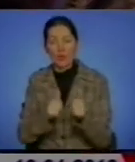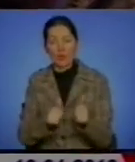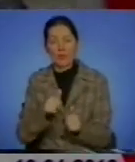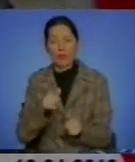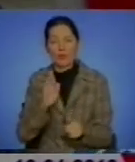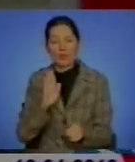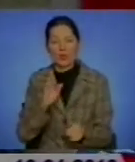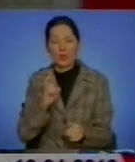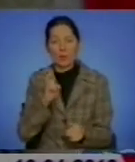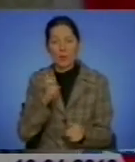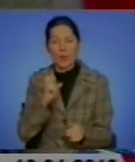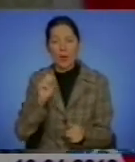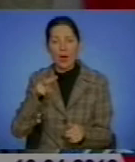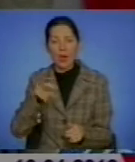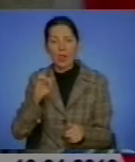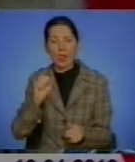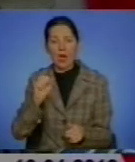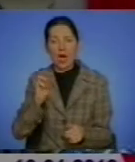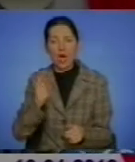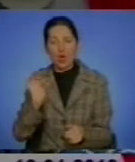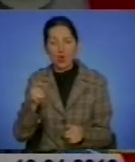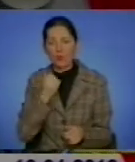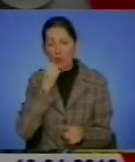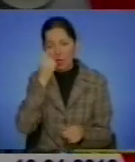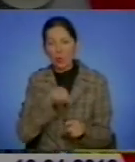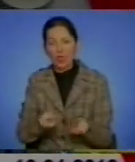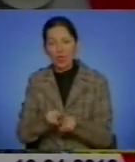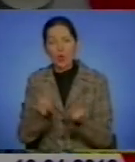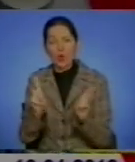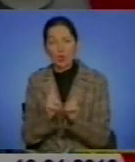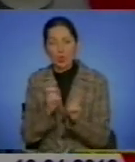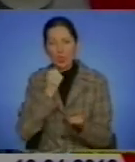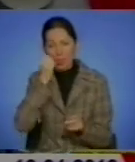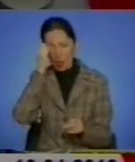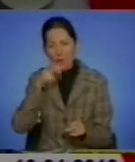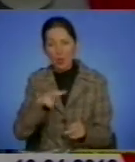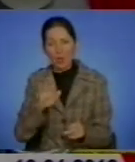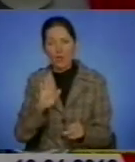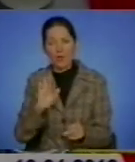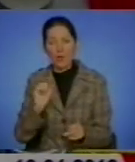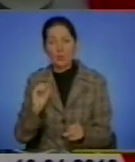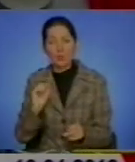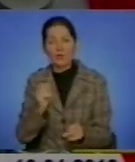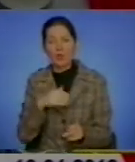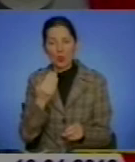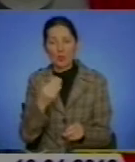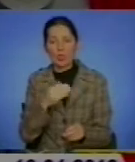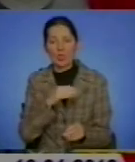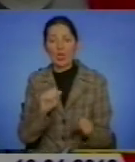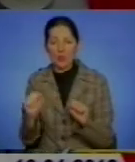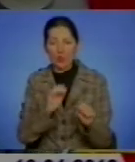Балашова. Дякую за таку зустріч, дякую Лілії Васильівні за те, що сьогодні під її патронатом я буду виступати